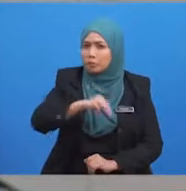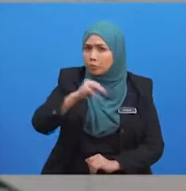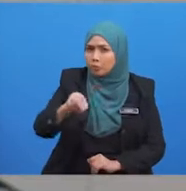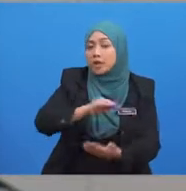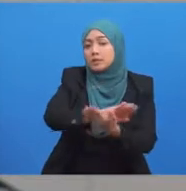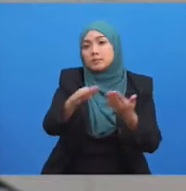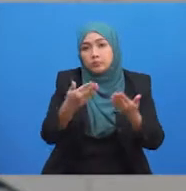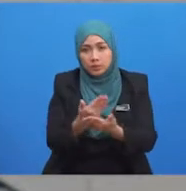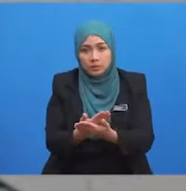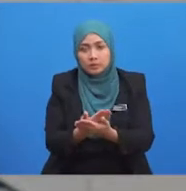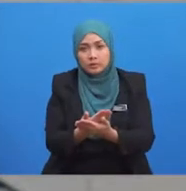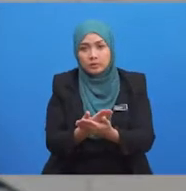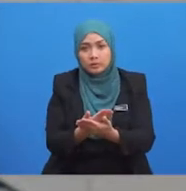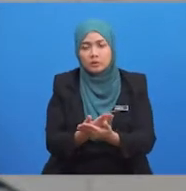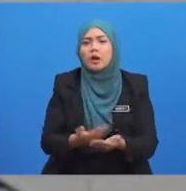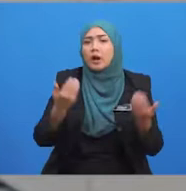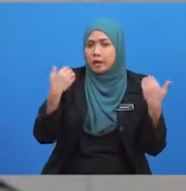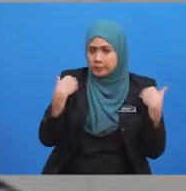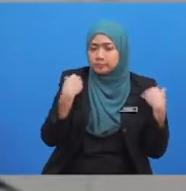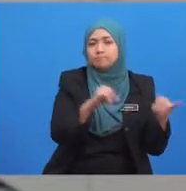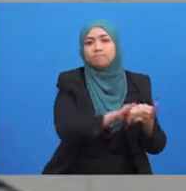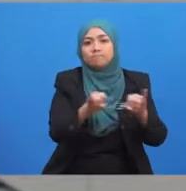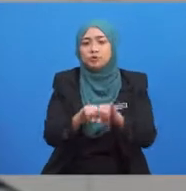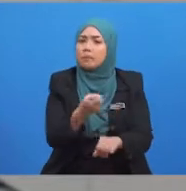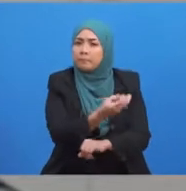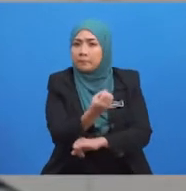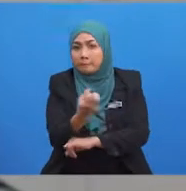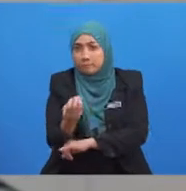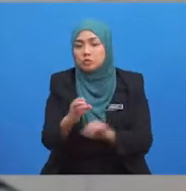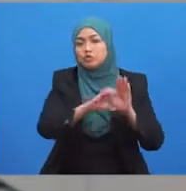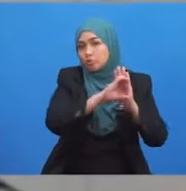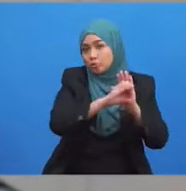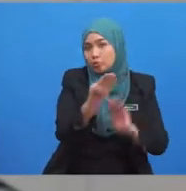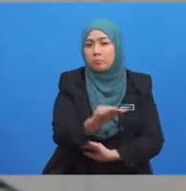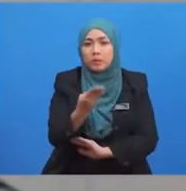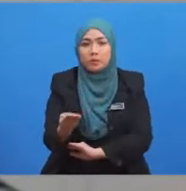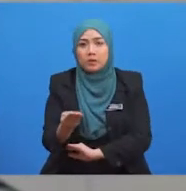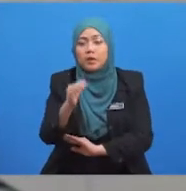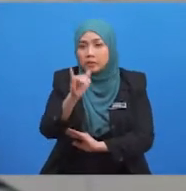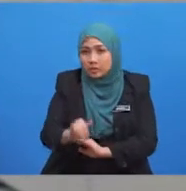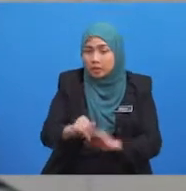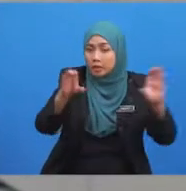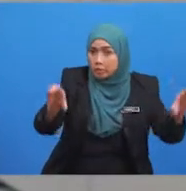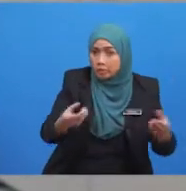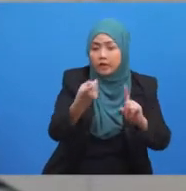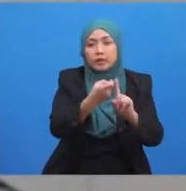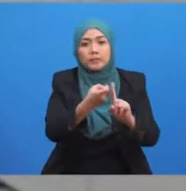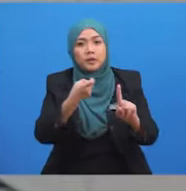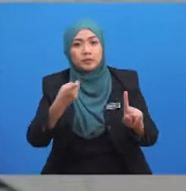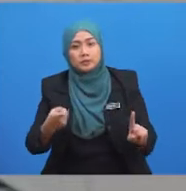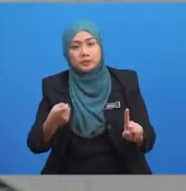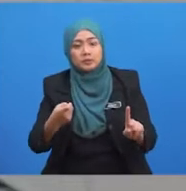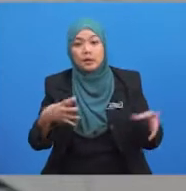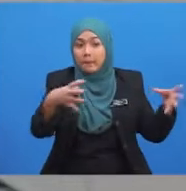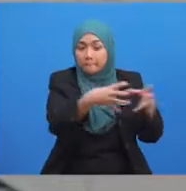Murid-murid sekalian, terdapat juga beberapa contoh barangan yang diperbuat daripada